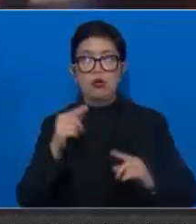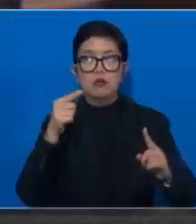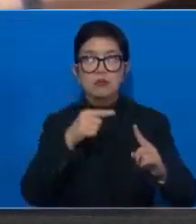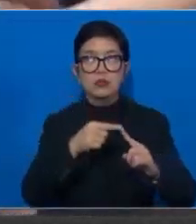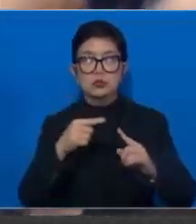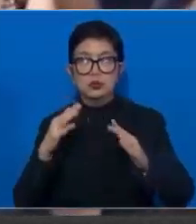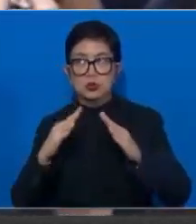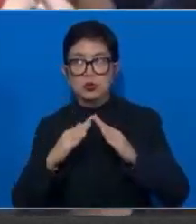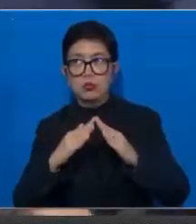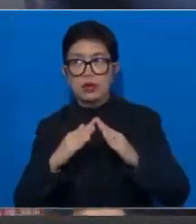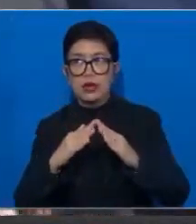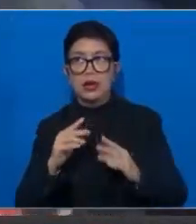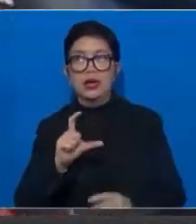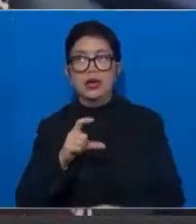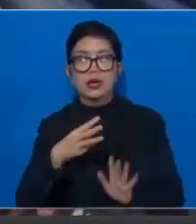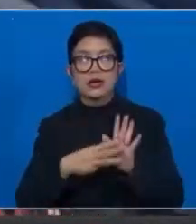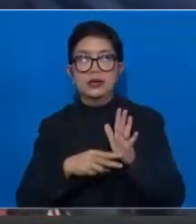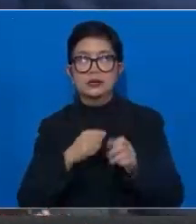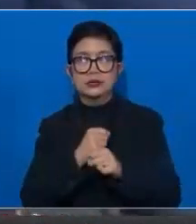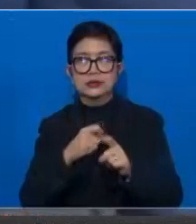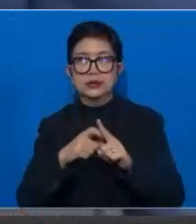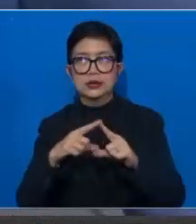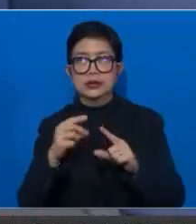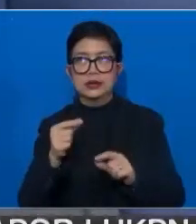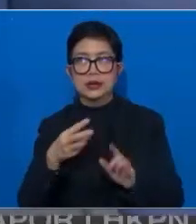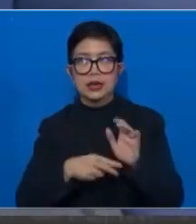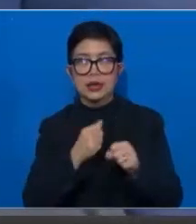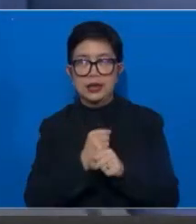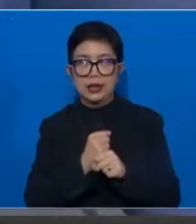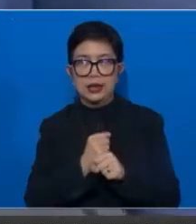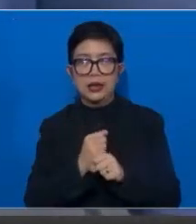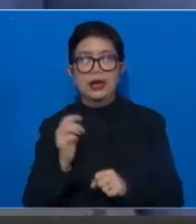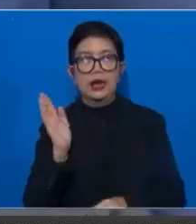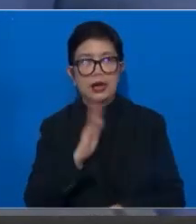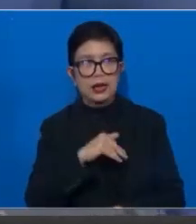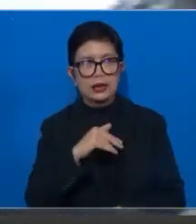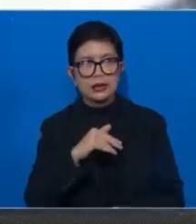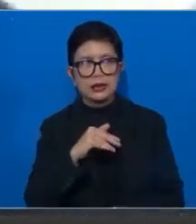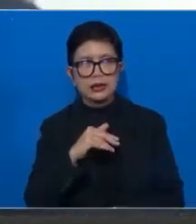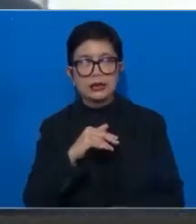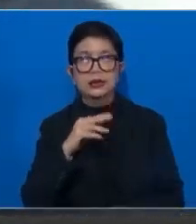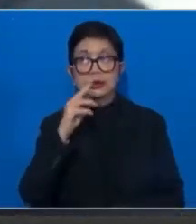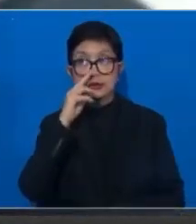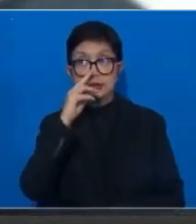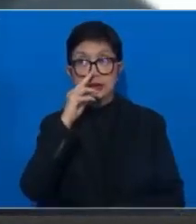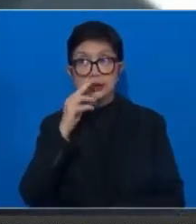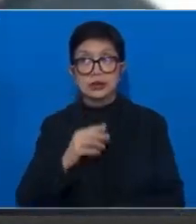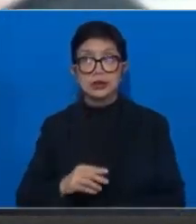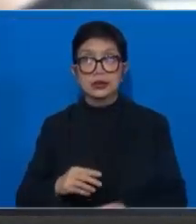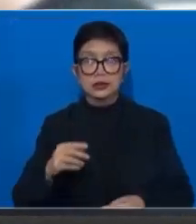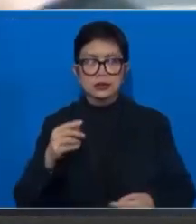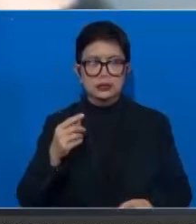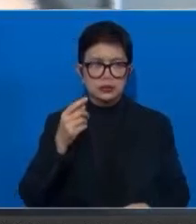di kawasan Cengkareng pada Senin 25 Maret. Kecurigaan korban timbul saat tersangka masuk ke jalan tol menuju kota Tangerang,